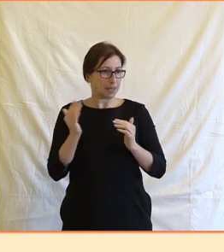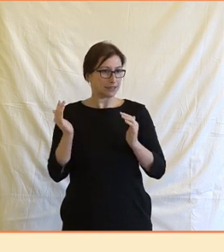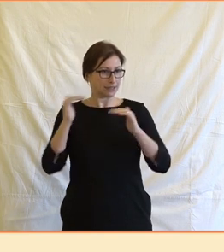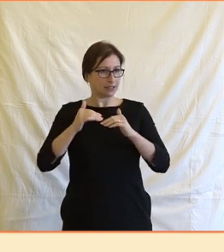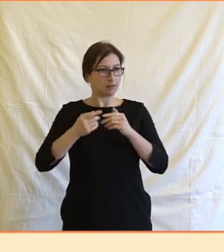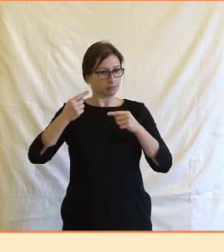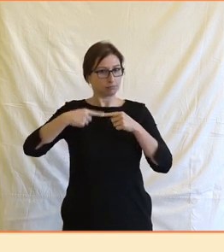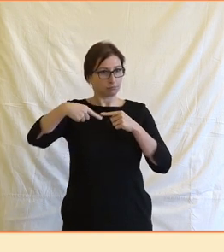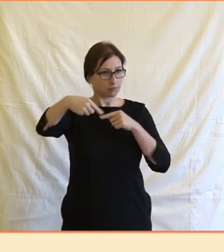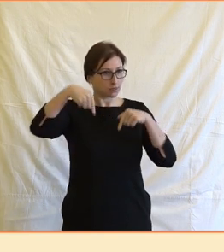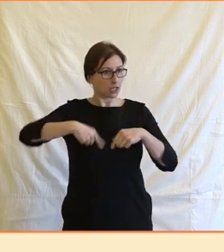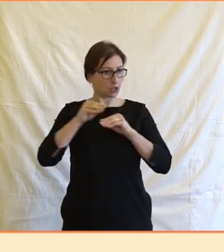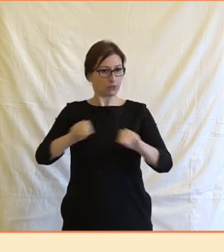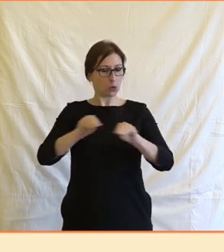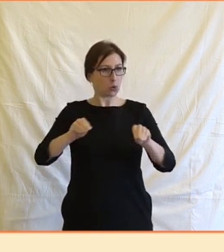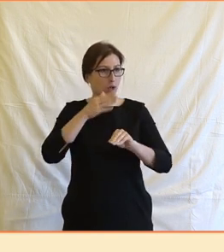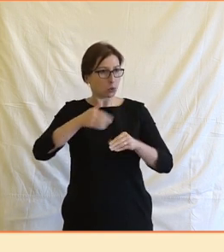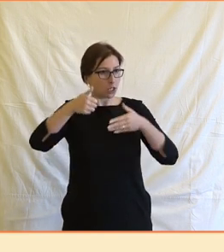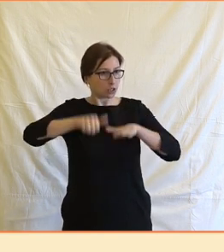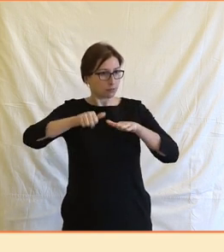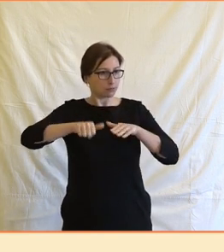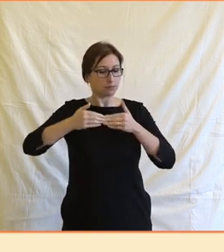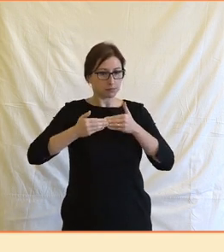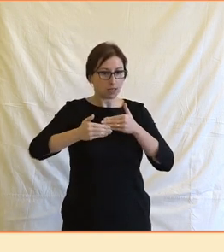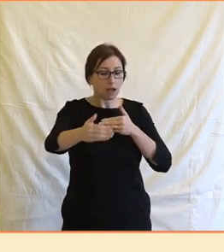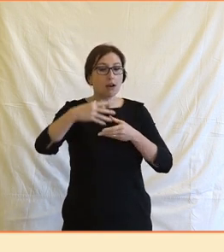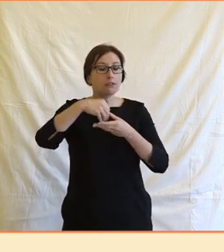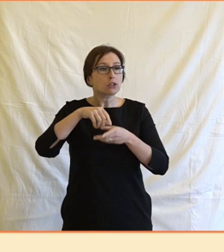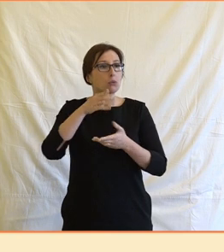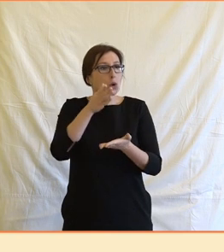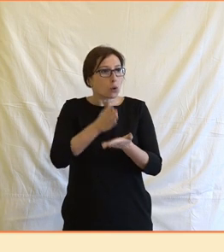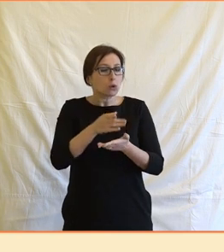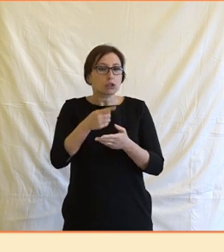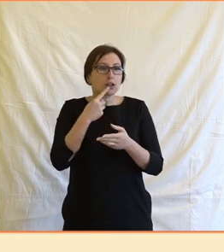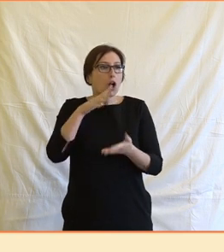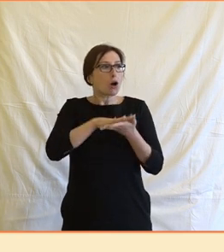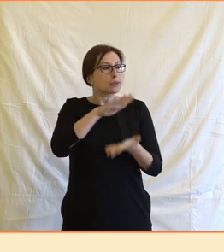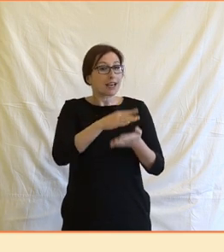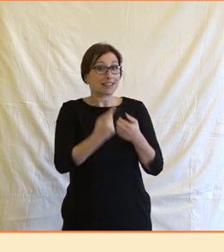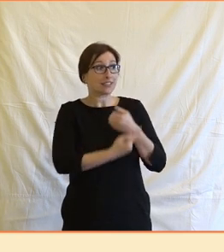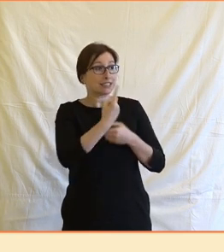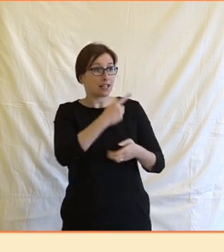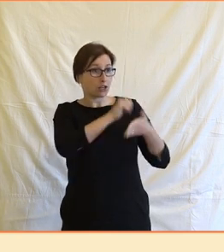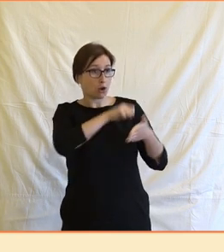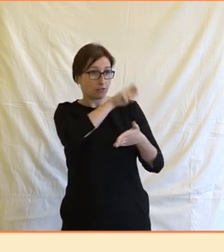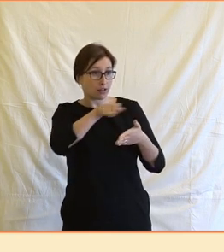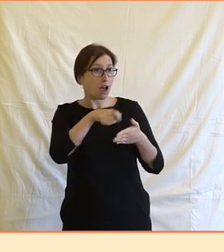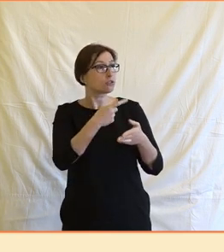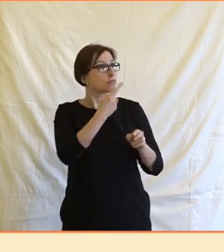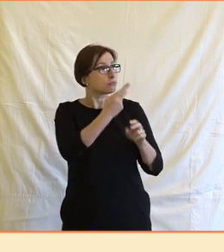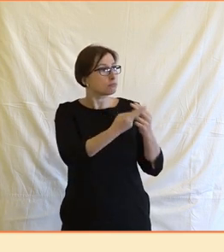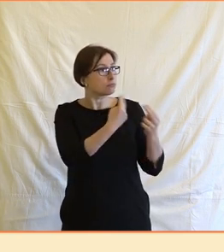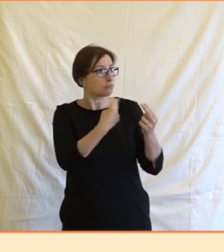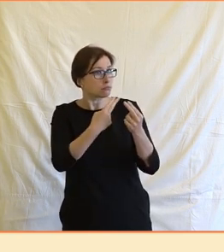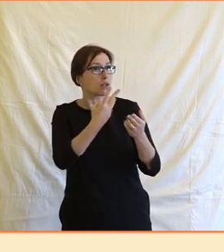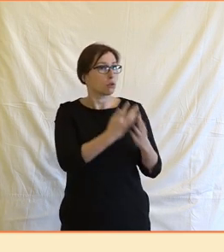mluvil Honza Vobořil, tak vychází jeho obsah i z výsledků toho našeho